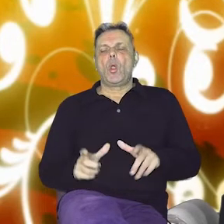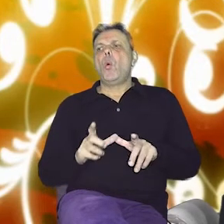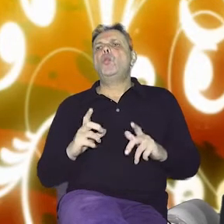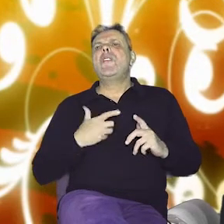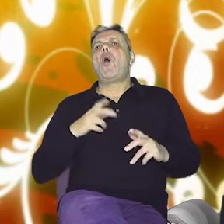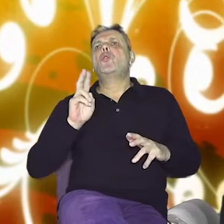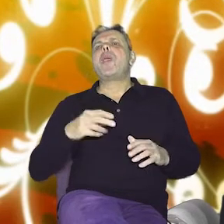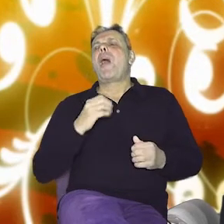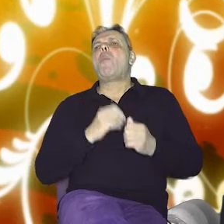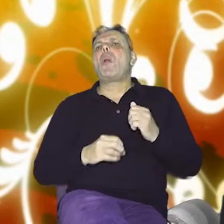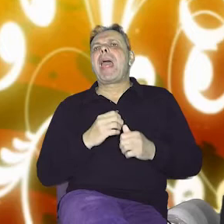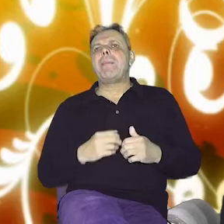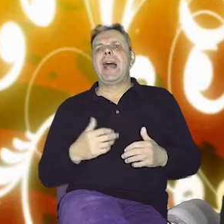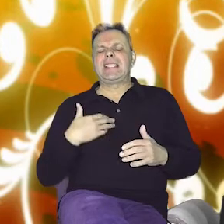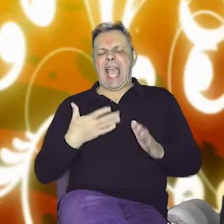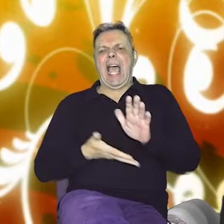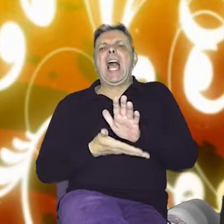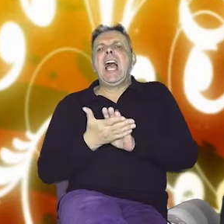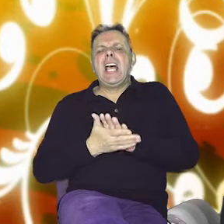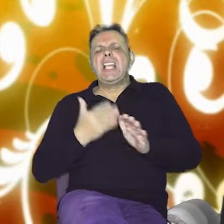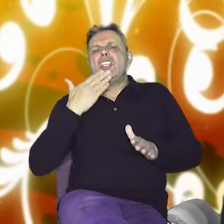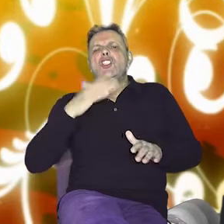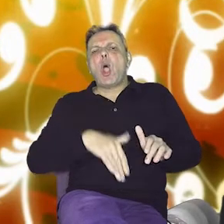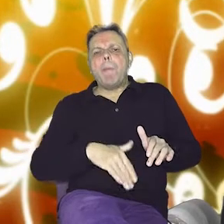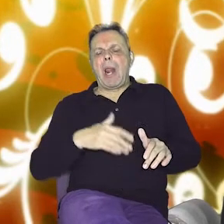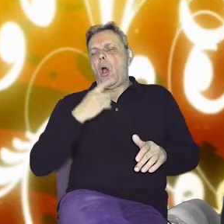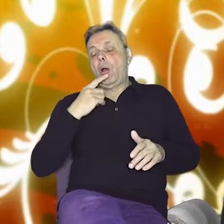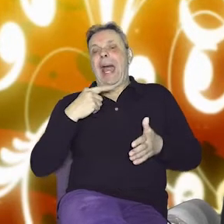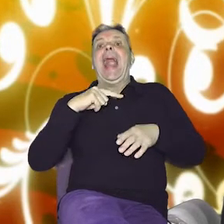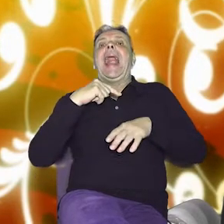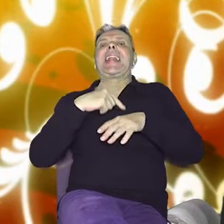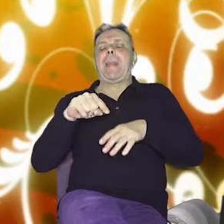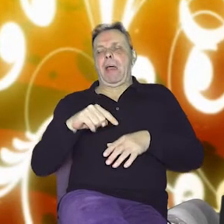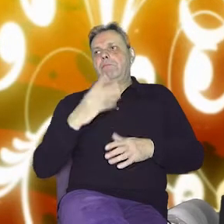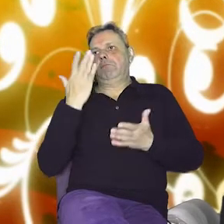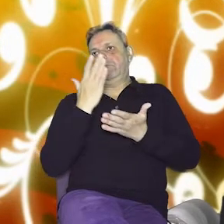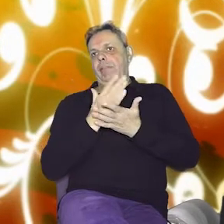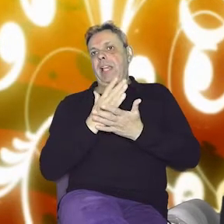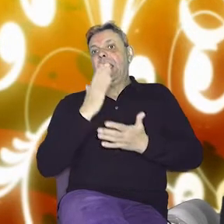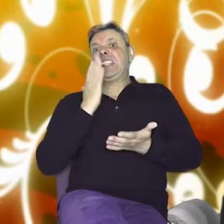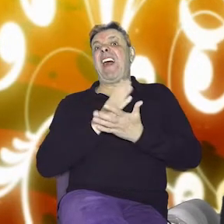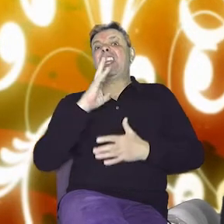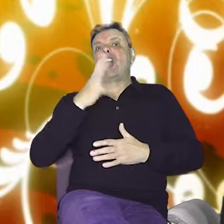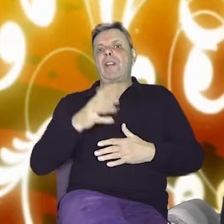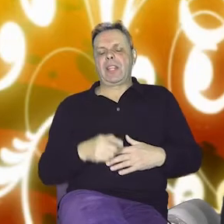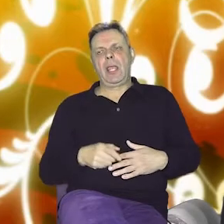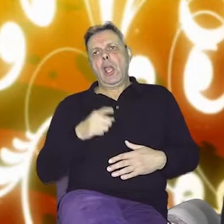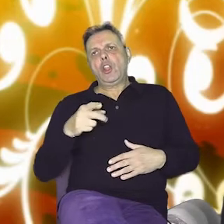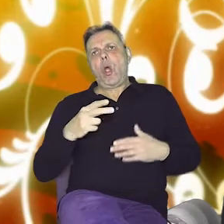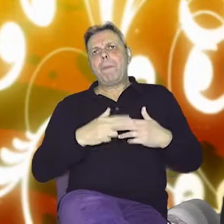tijekom života ima problema sa stopalima i javlja im se rano na stopalu, svaki četvrti. Dakle, to je negdje